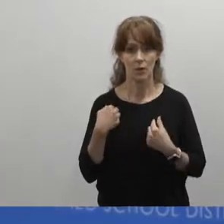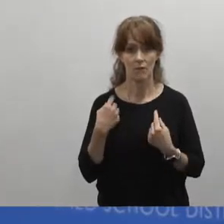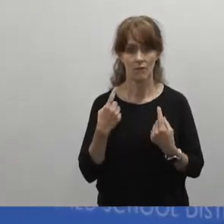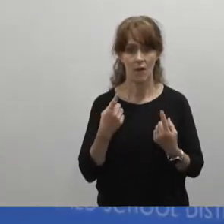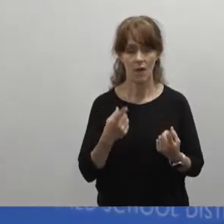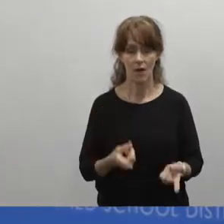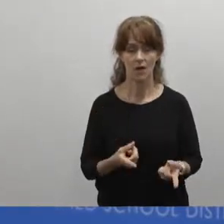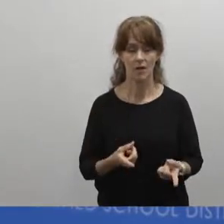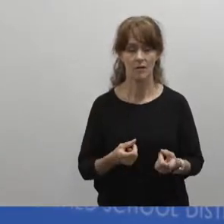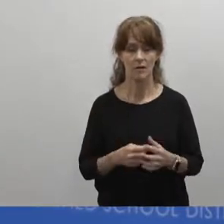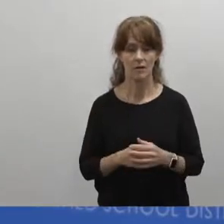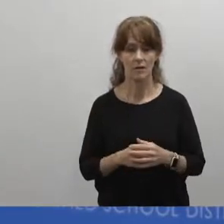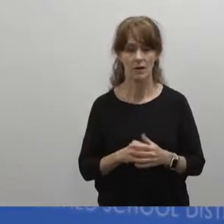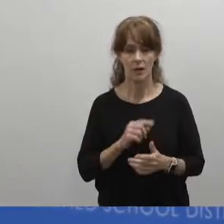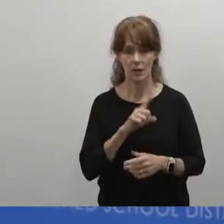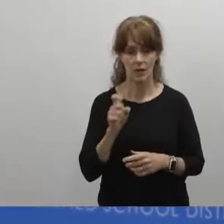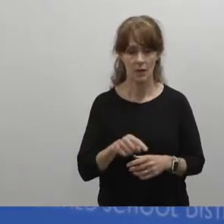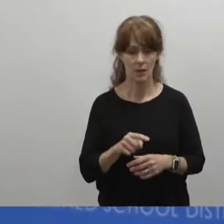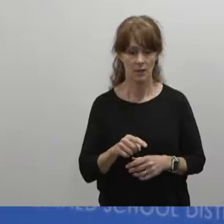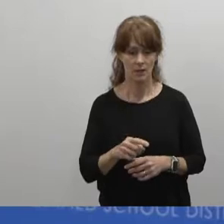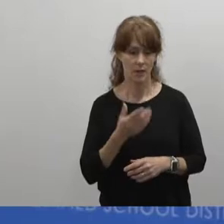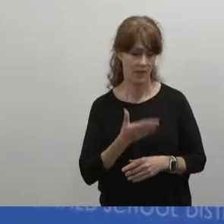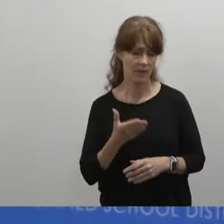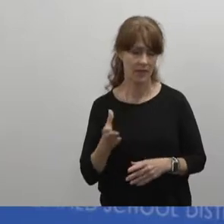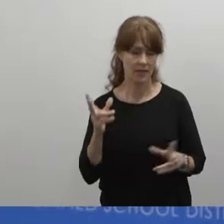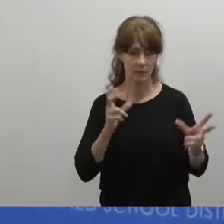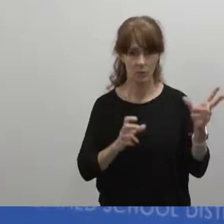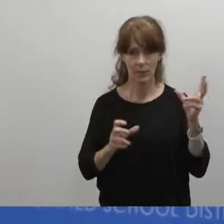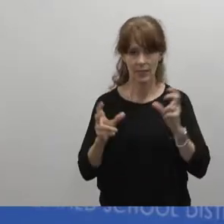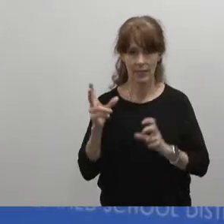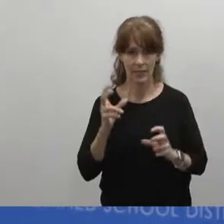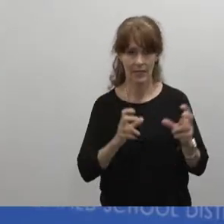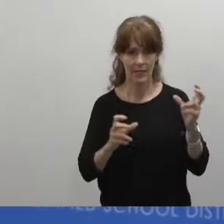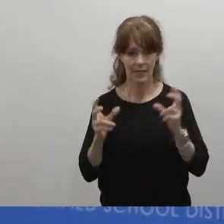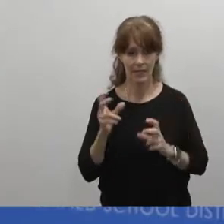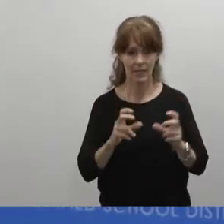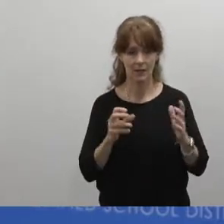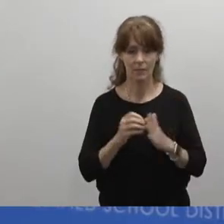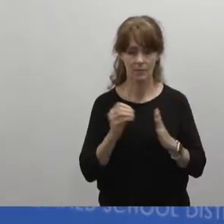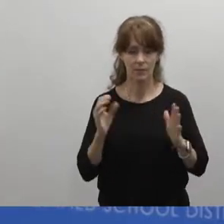miệng đã cho được nhầm tiêu xung nguồn tí bì.